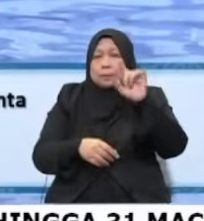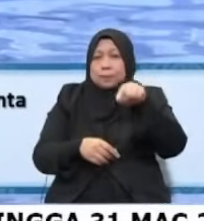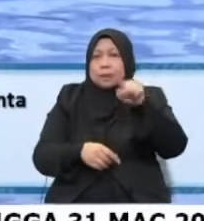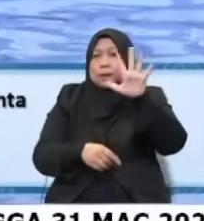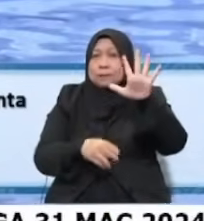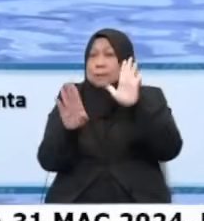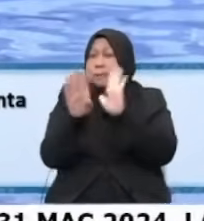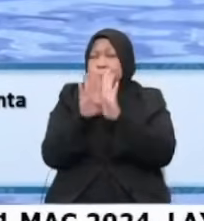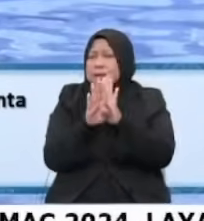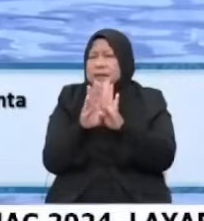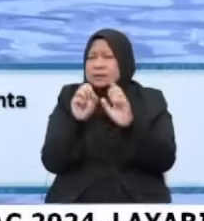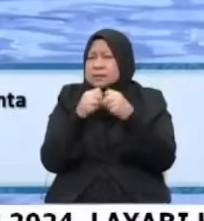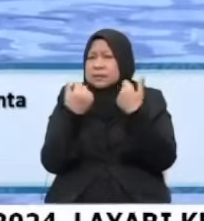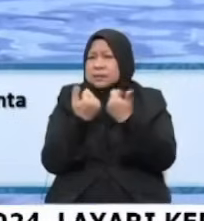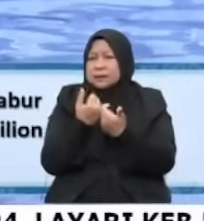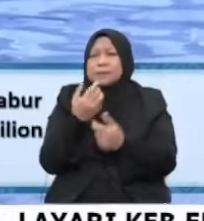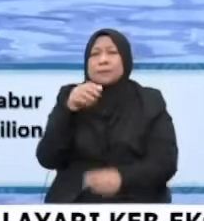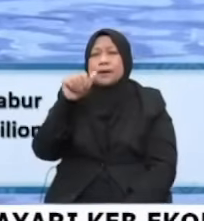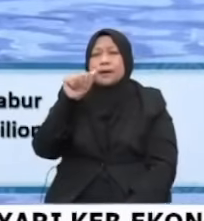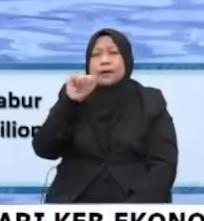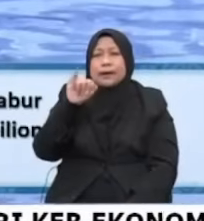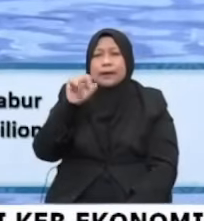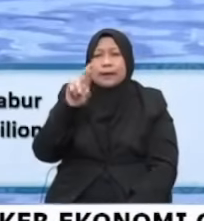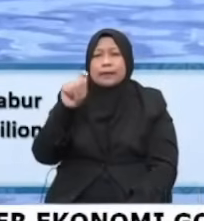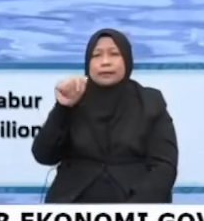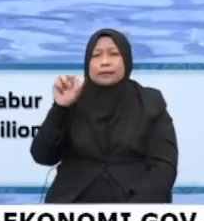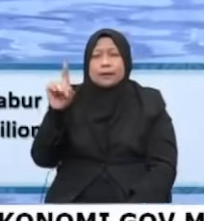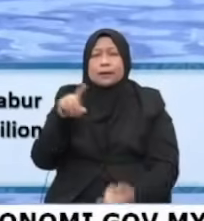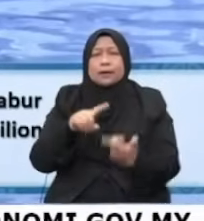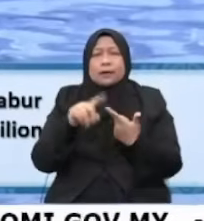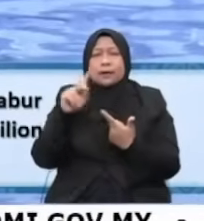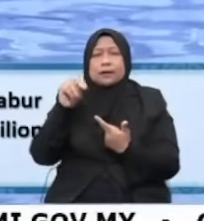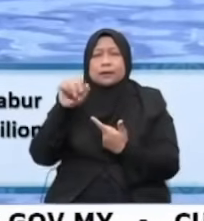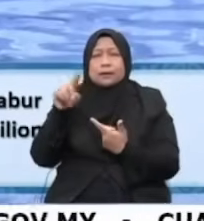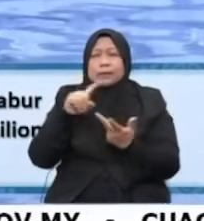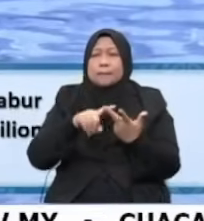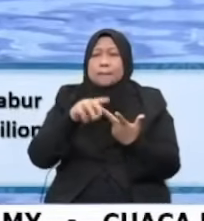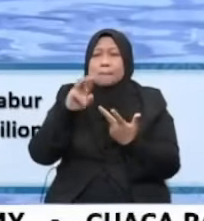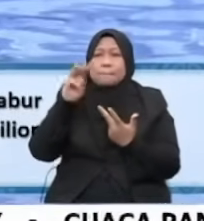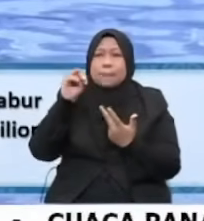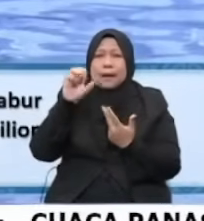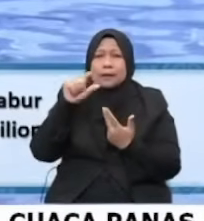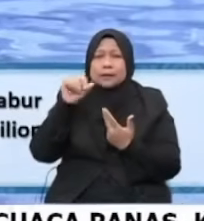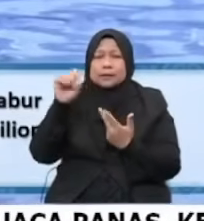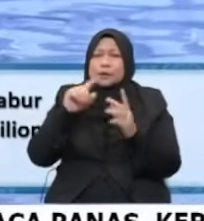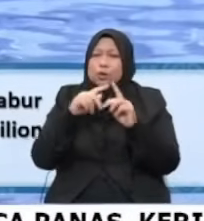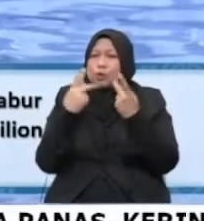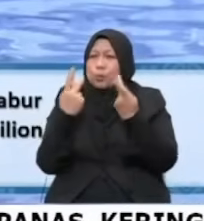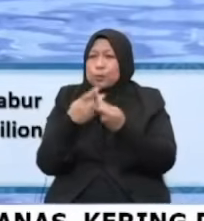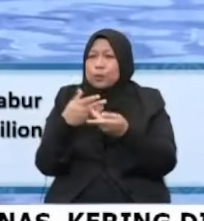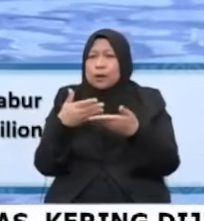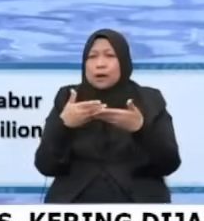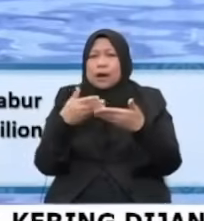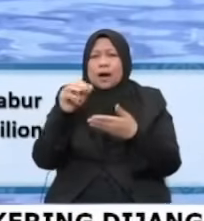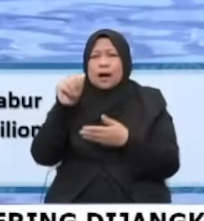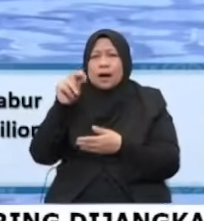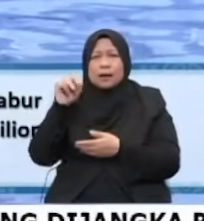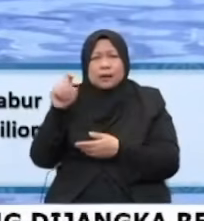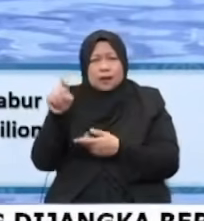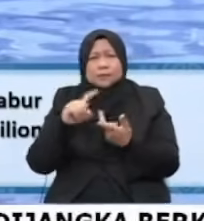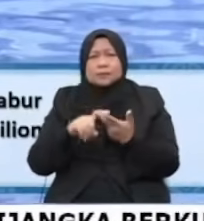apa dia syarikatnya air trunk next DC la trop magnesium kumpulan anat